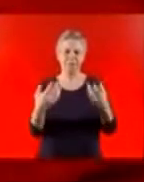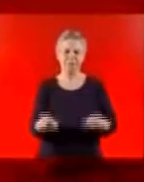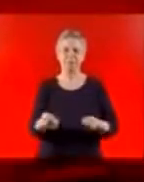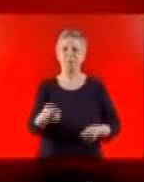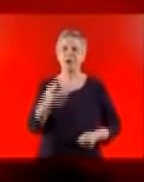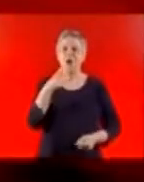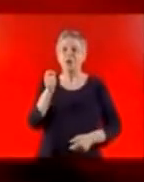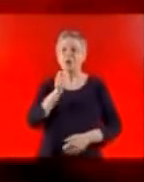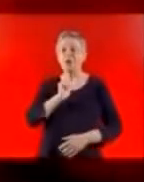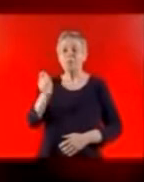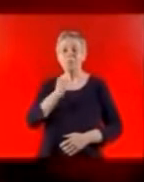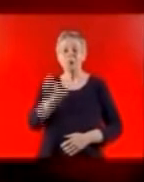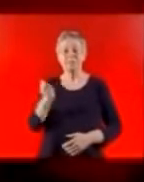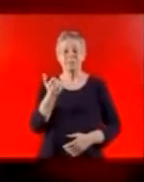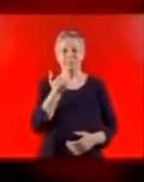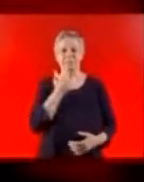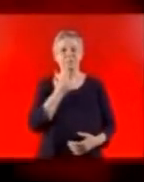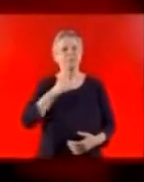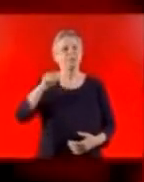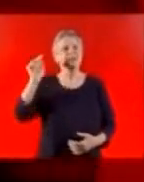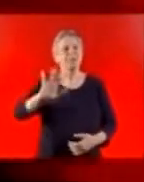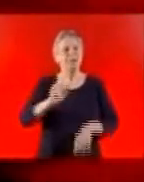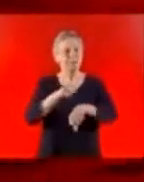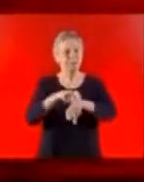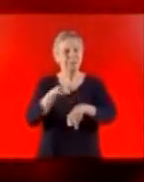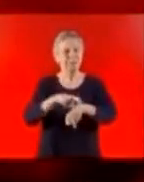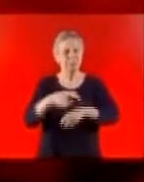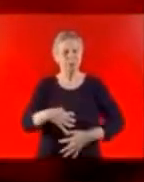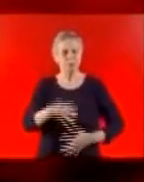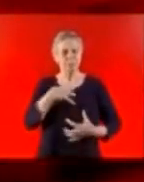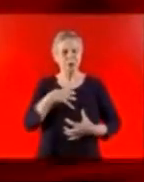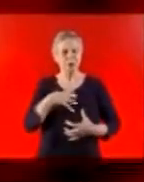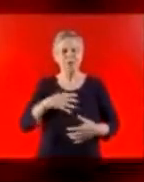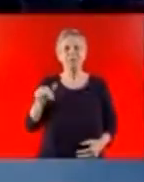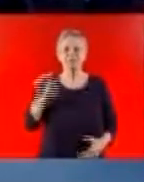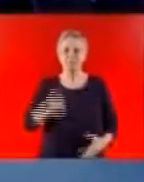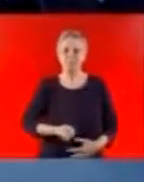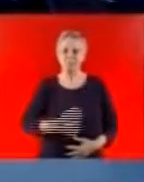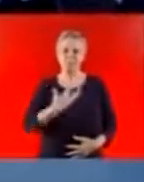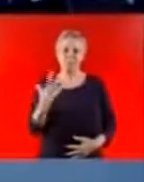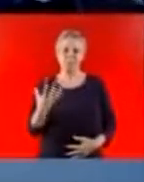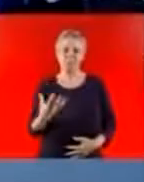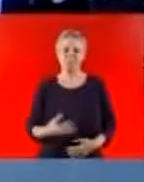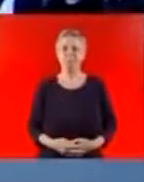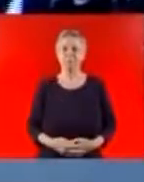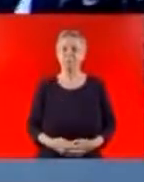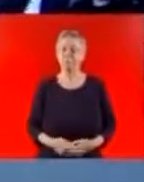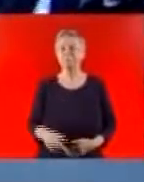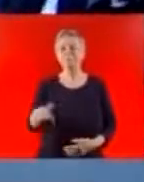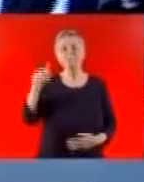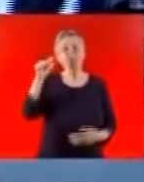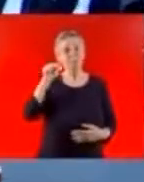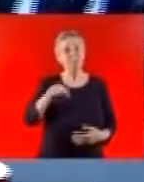Δρυμία κριτική στην κυβέρνηση του Κυριάκου Μητσοτάκη ασκεί ο πρόεδρος του ΣΥΡΙΖΑ Προοδευτική Συμμαχία. Είμαστε έτοιμοι να αναλάβουμε τις ευθύνες μας,